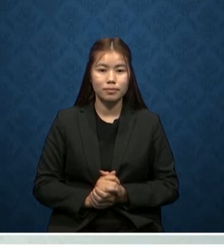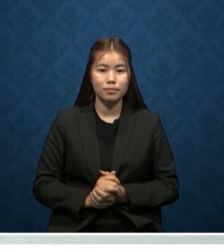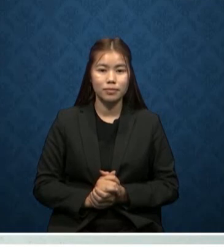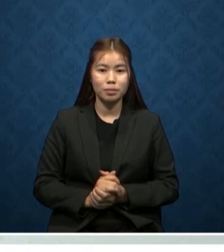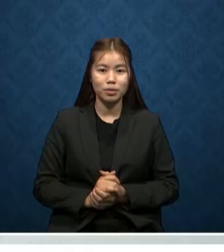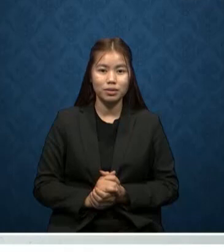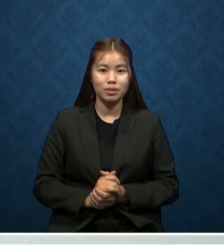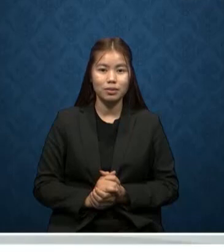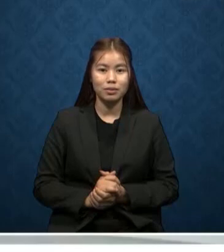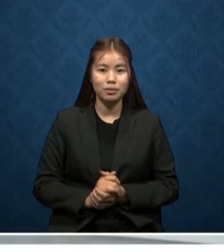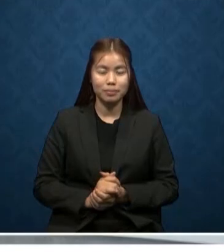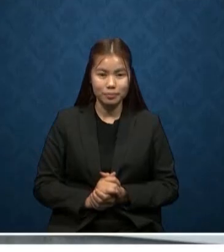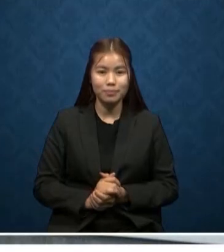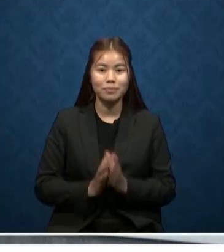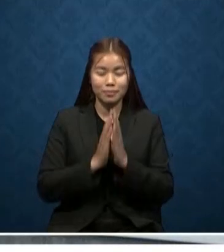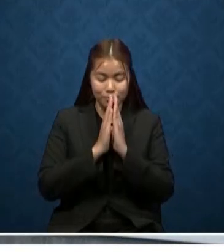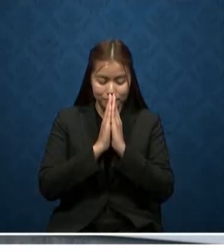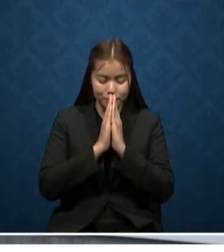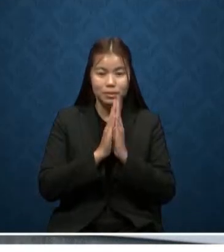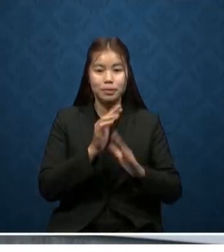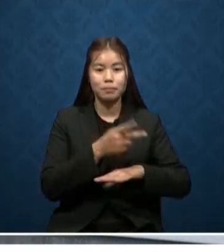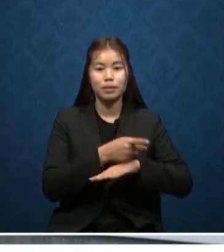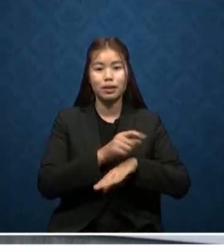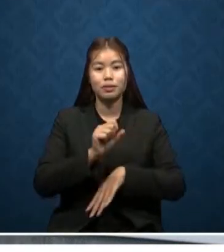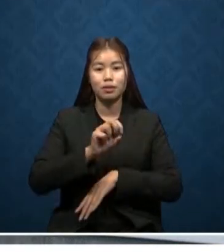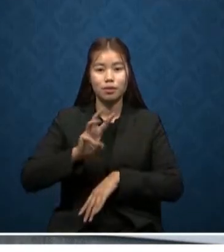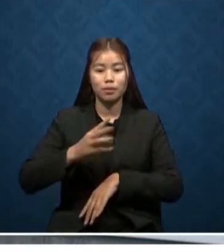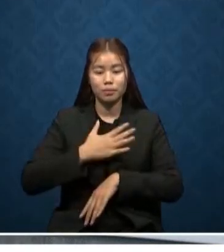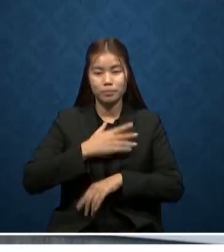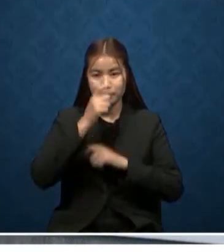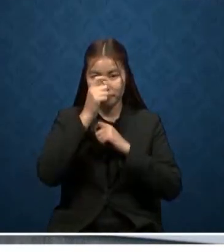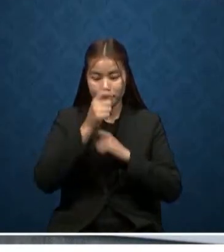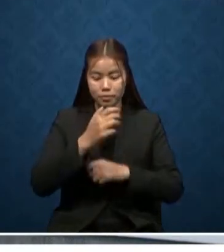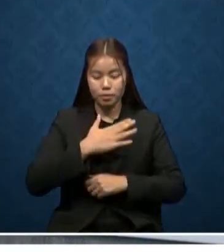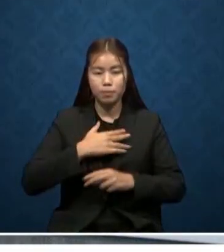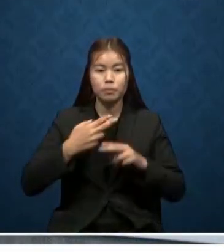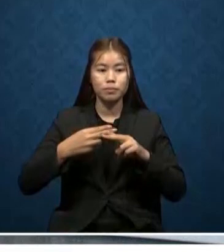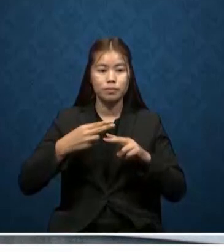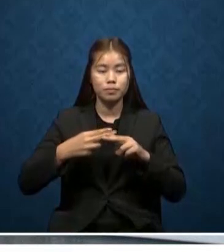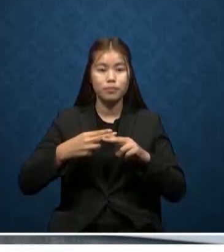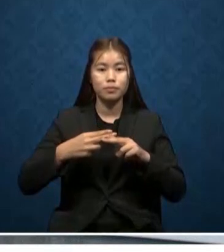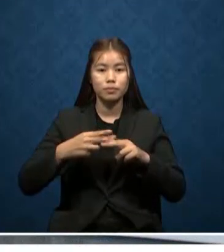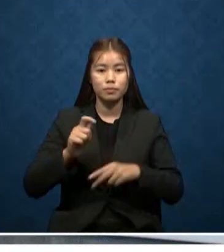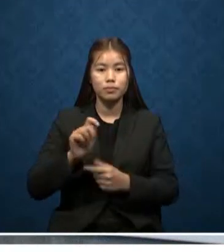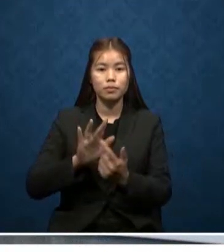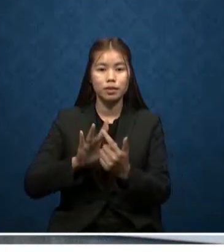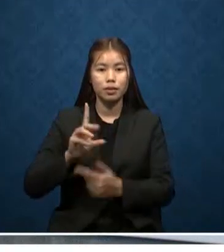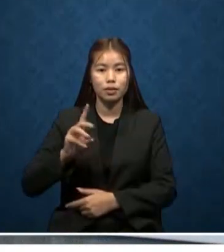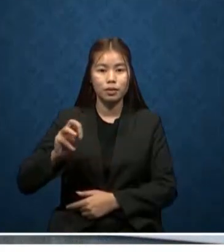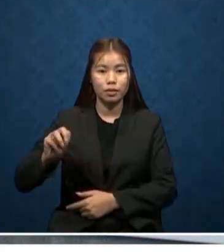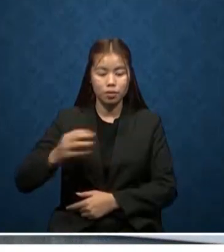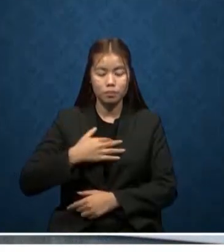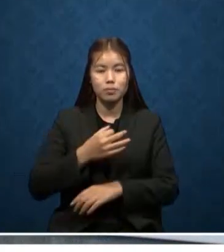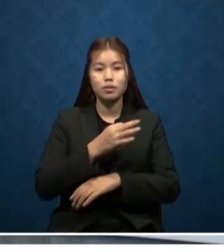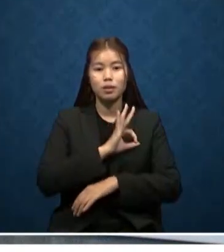ครับกราบเรียนท่านประธานวุฒิสภาที่เคารพกระผมพลเอกชาติอุดมจิตศิริสมาชิกวุฒิสภาใน